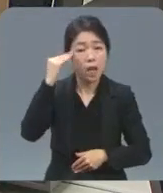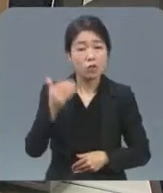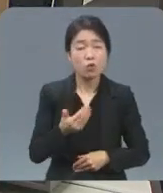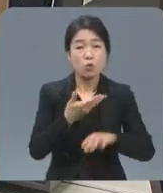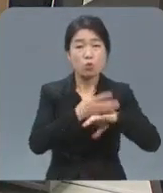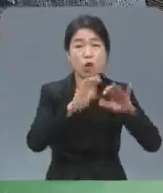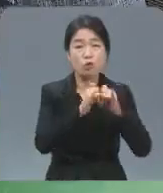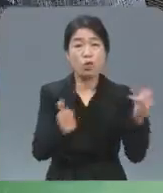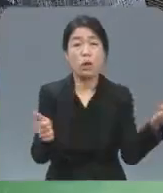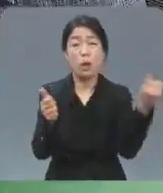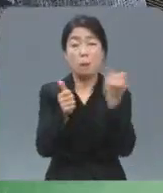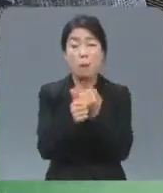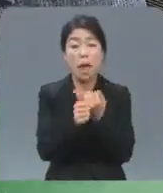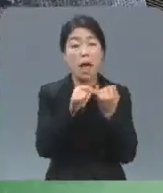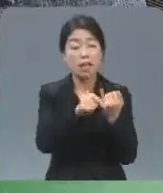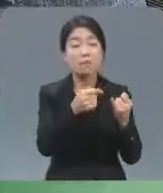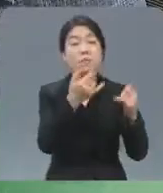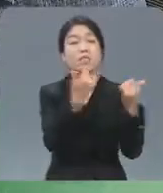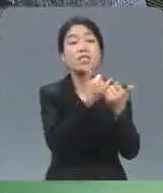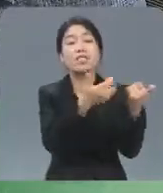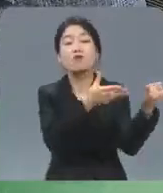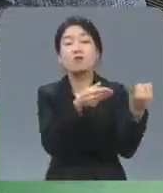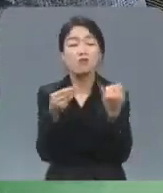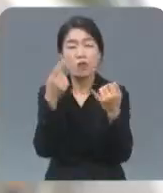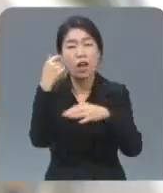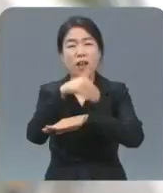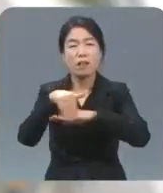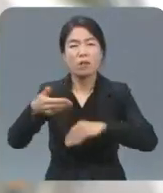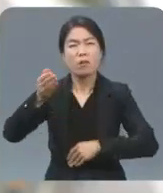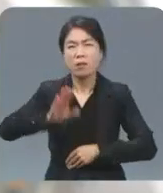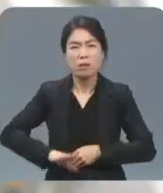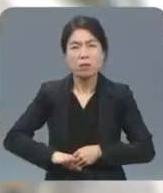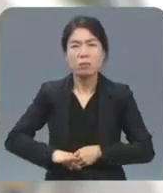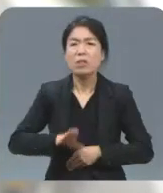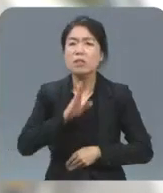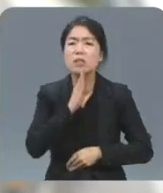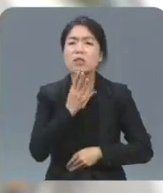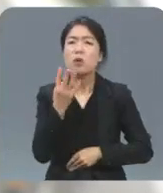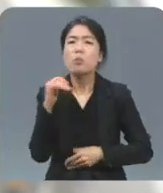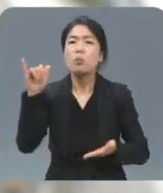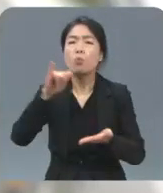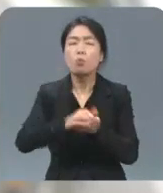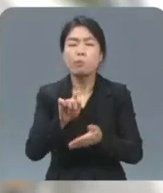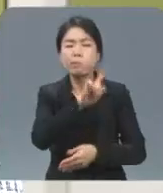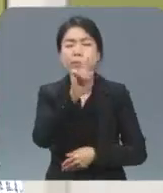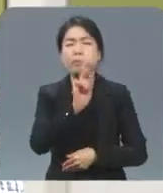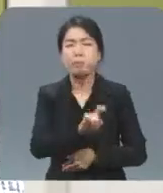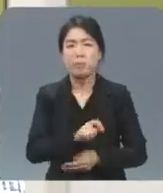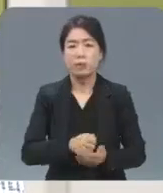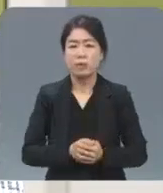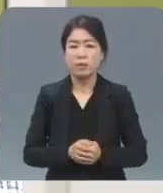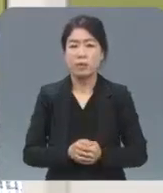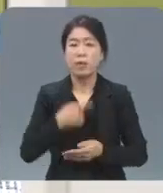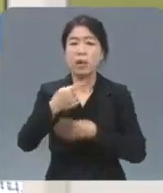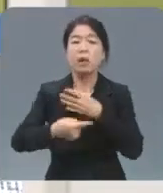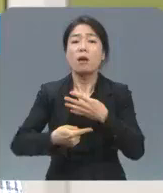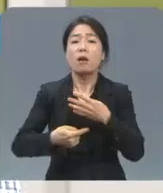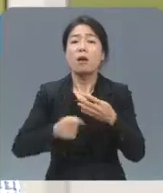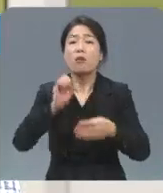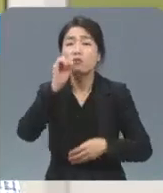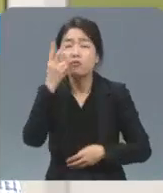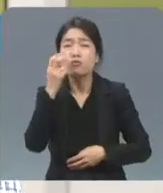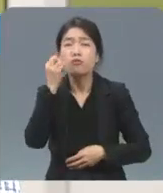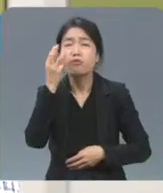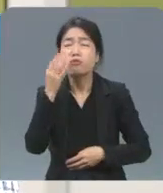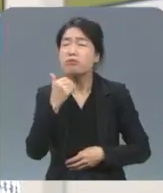이민자의 친척을 초청하는 방식으로 일손을 충원할 계획이지만 실제 몇 명이 입국할지는 의문입니다. 실제는 뭐 두라도 넘게 걸리고